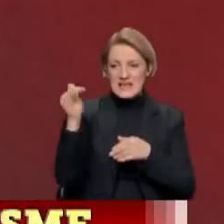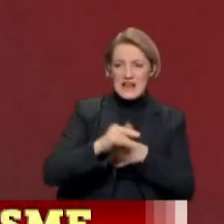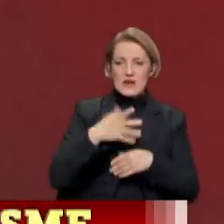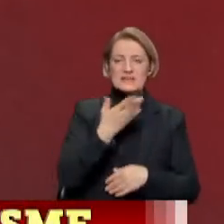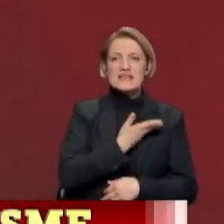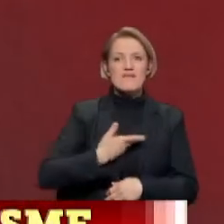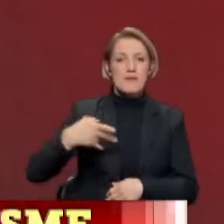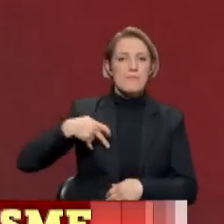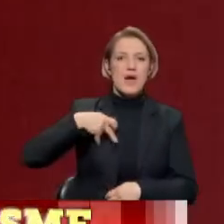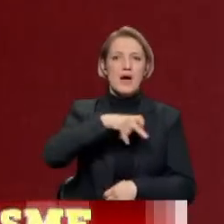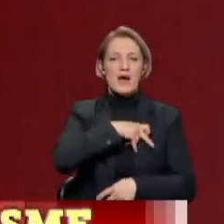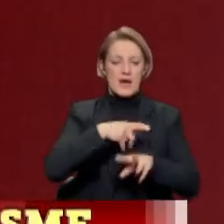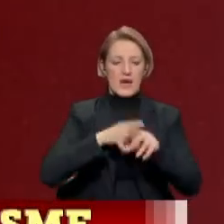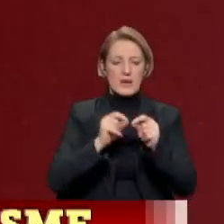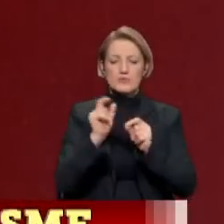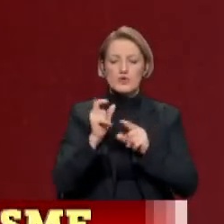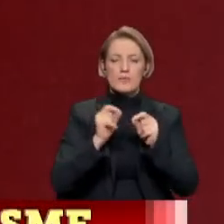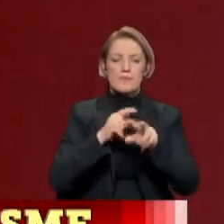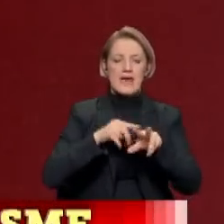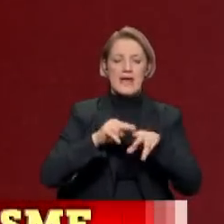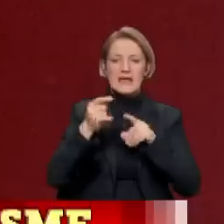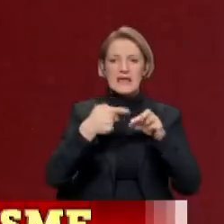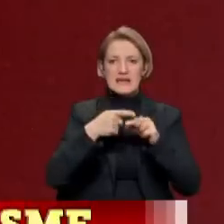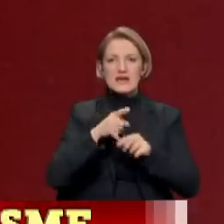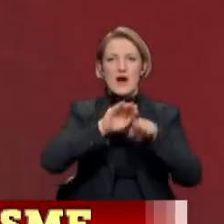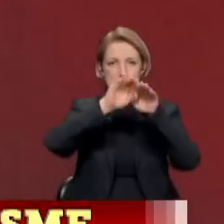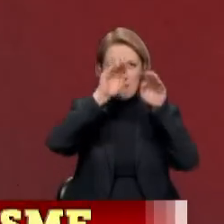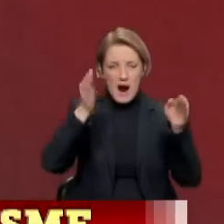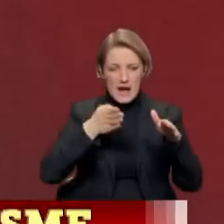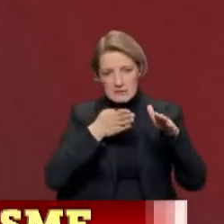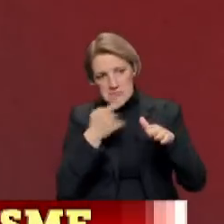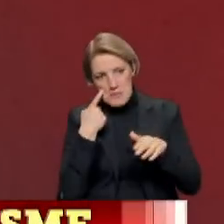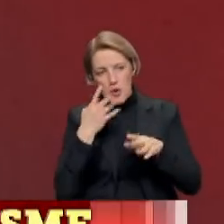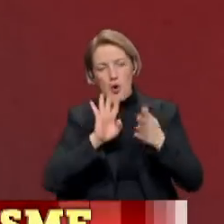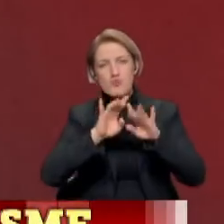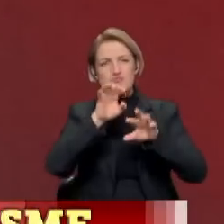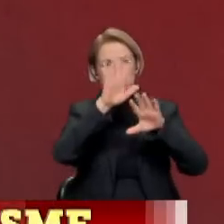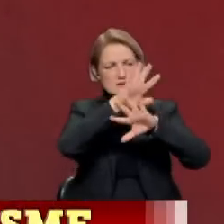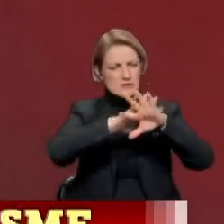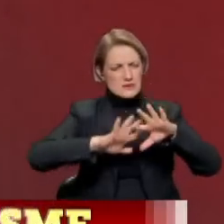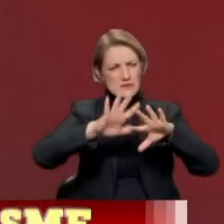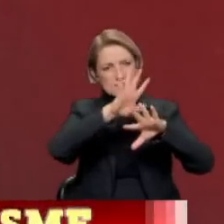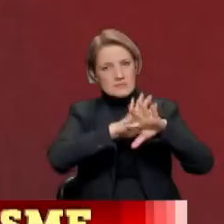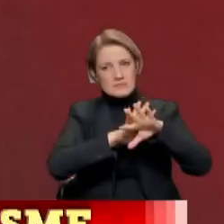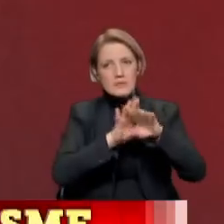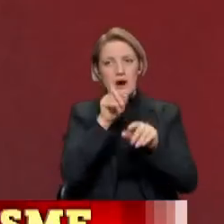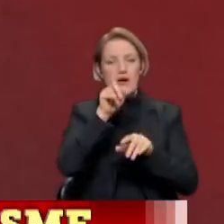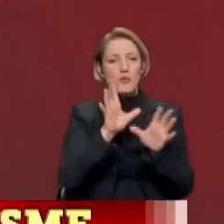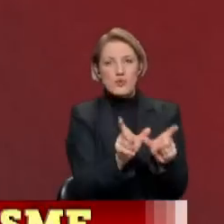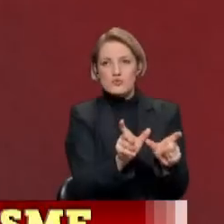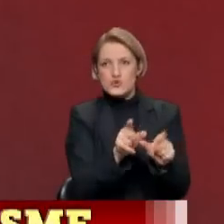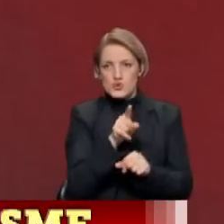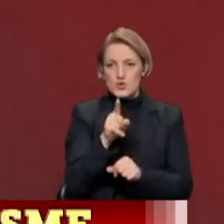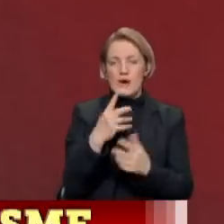sevgili peygamberimiz Ebu Bekir Sıddık'la orada ama mağaranın kapısını örümcek örüyor ve gelip bakıyorlar ki örümcek ağ örmüş. Burada örümcek